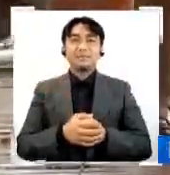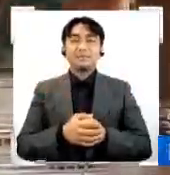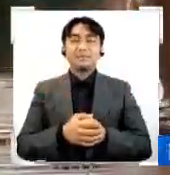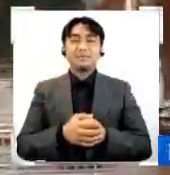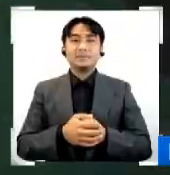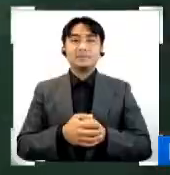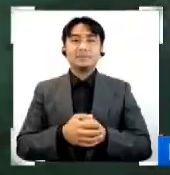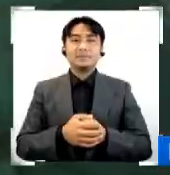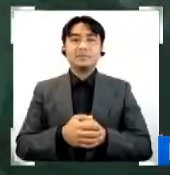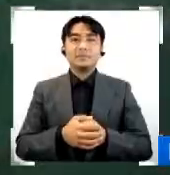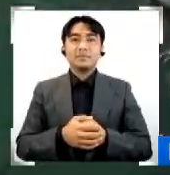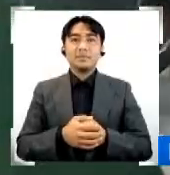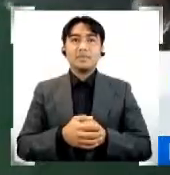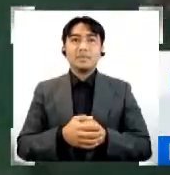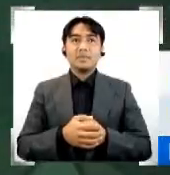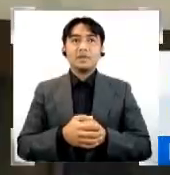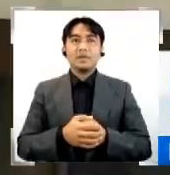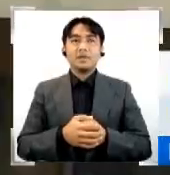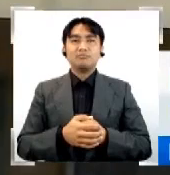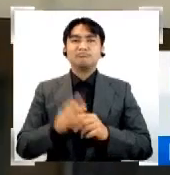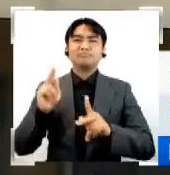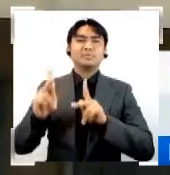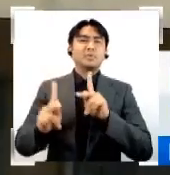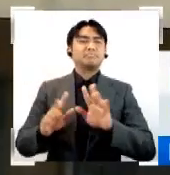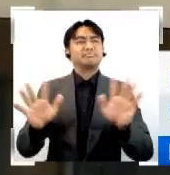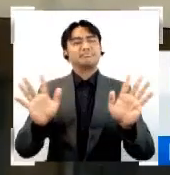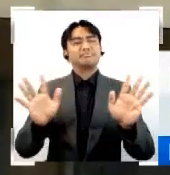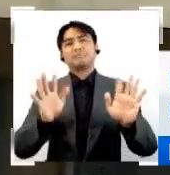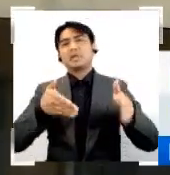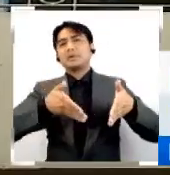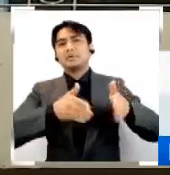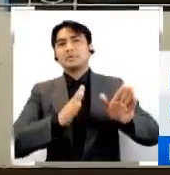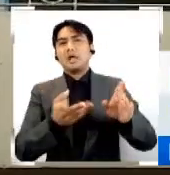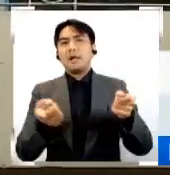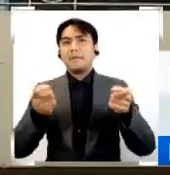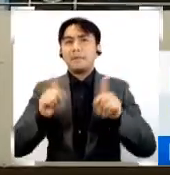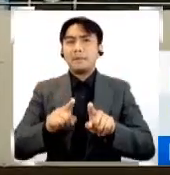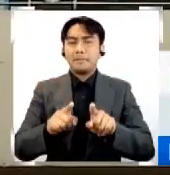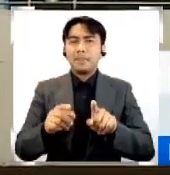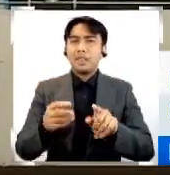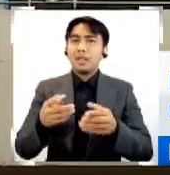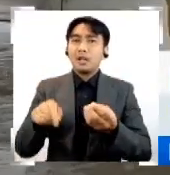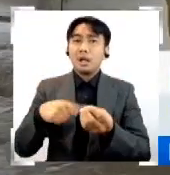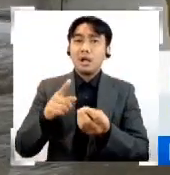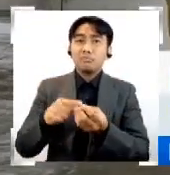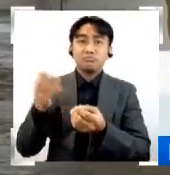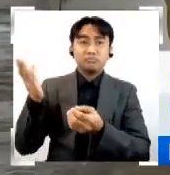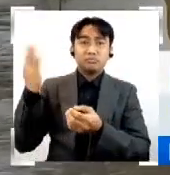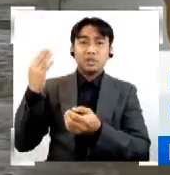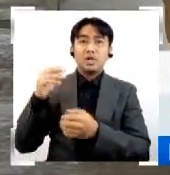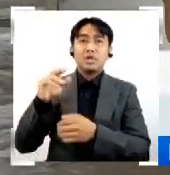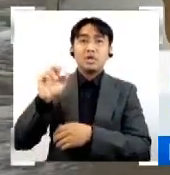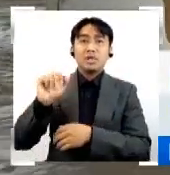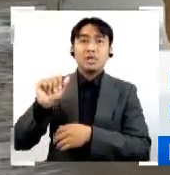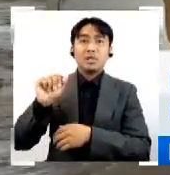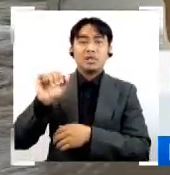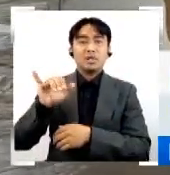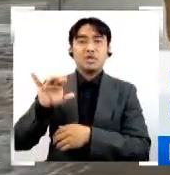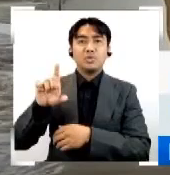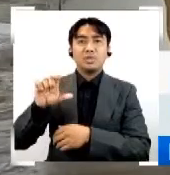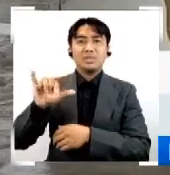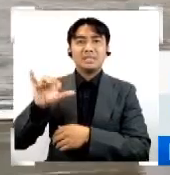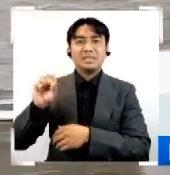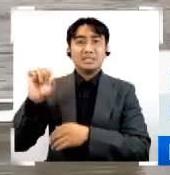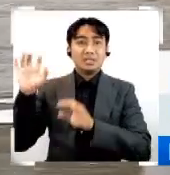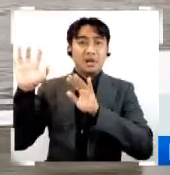Hindi na raw papayag ang ilang residente ng Marikina na maulit ang bangungot ng bagyong Ulysses noong nakaraang taon. Kaya kahit hindi pa sumasampa sa